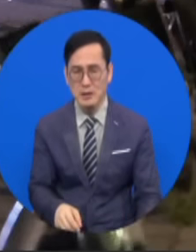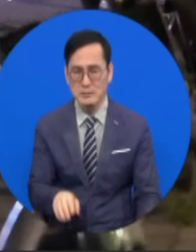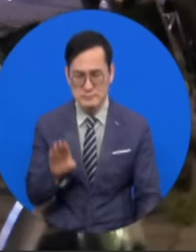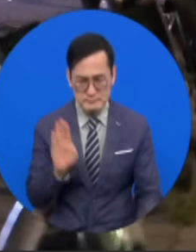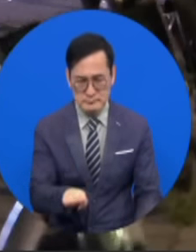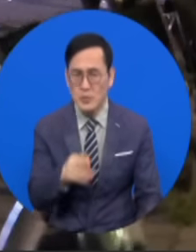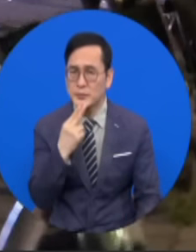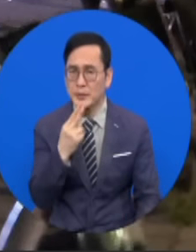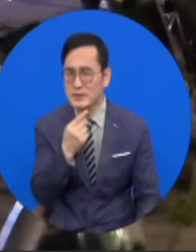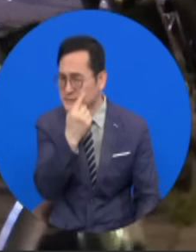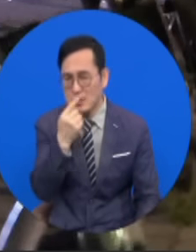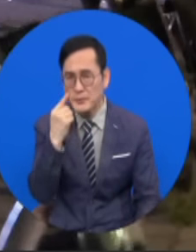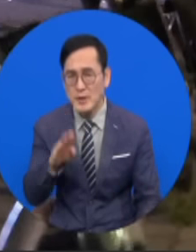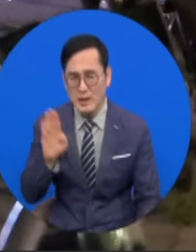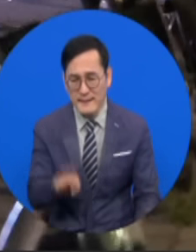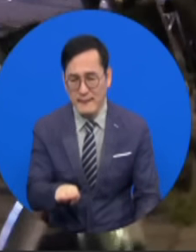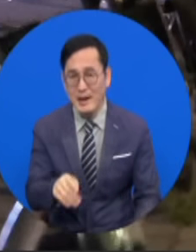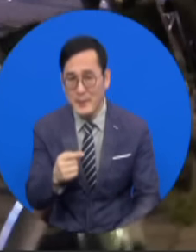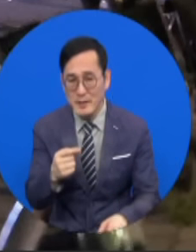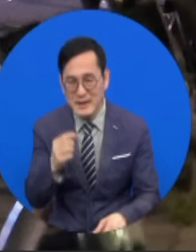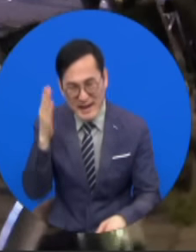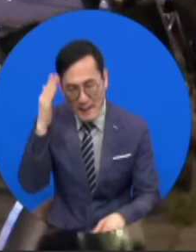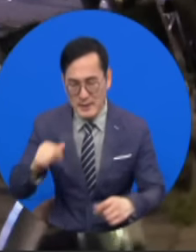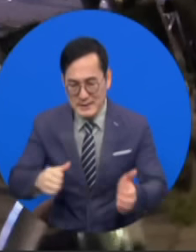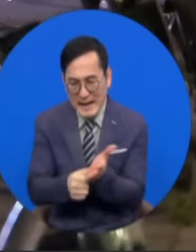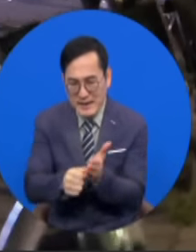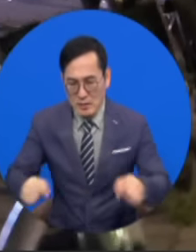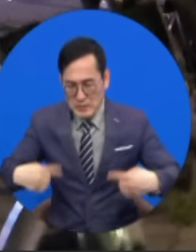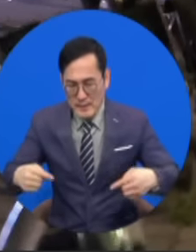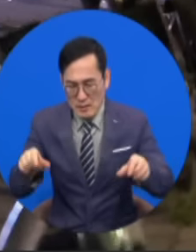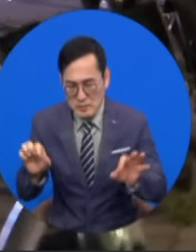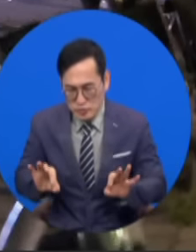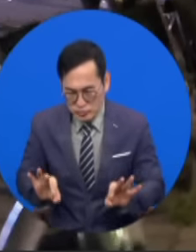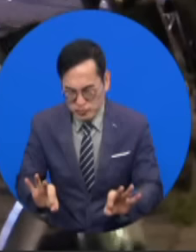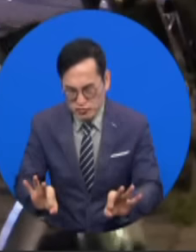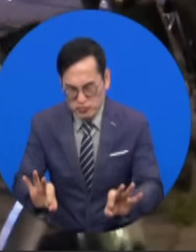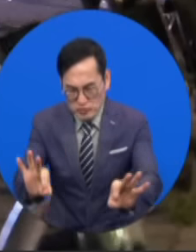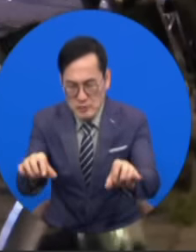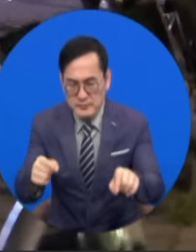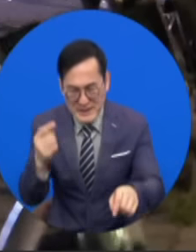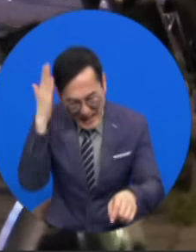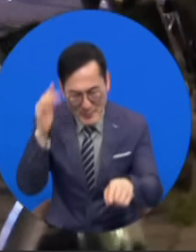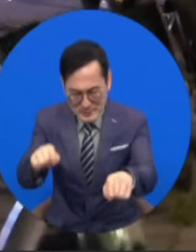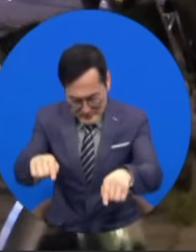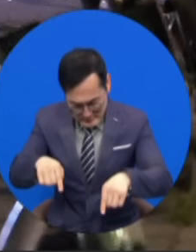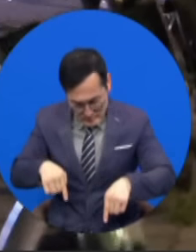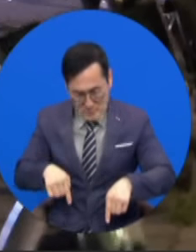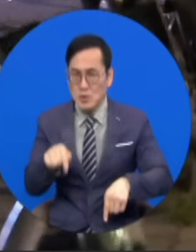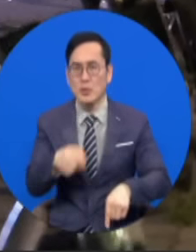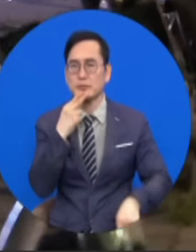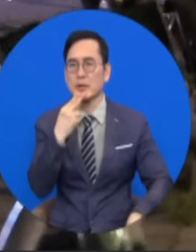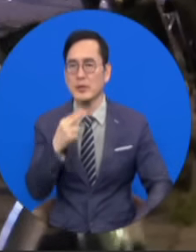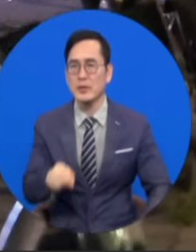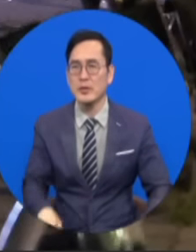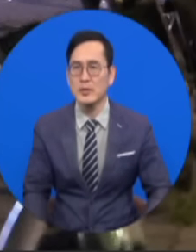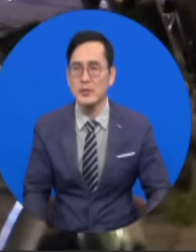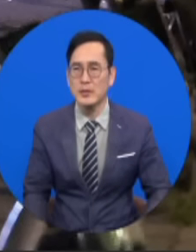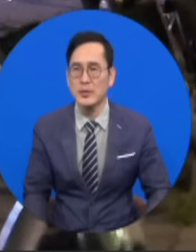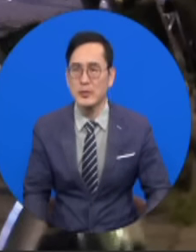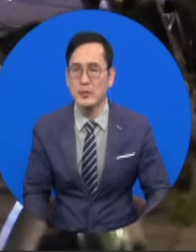겁니다 그리고 인근 CCTV 조사를 봤는데 화면을 봤더니 후방 브레이크 등이 가속하는 내내 급발진 구간이다